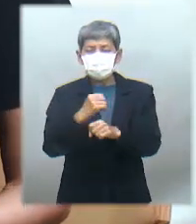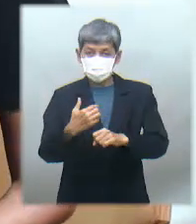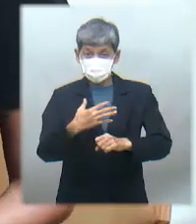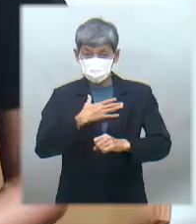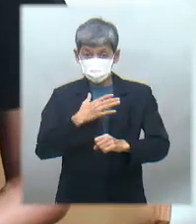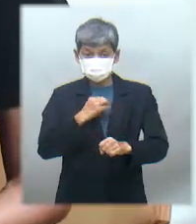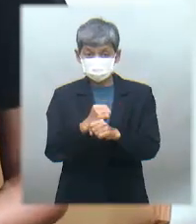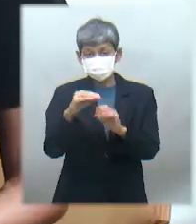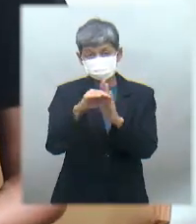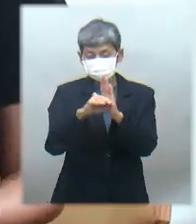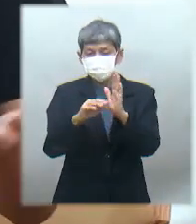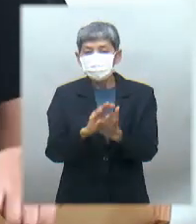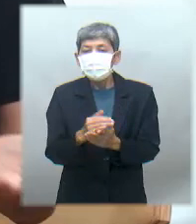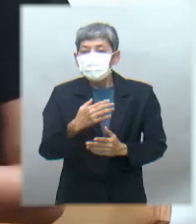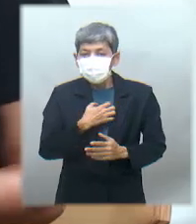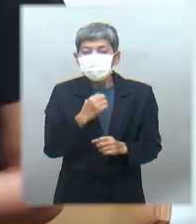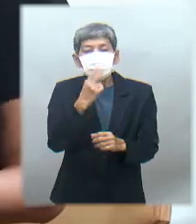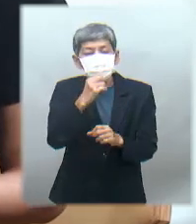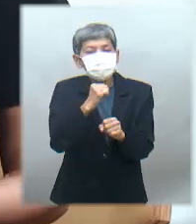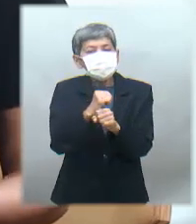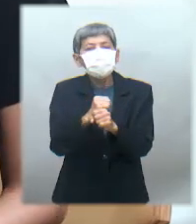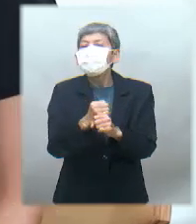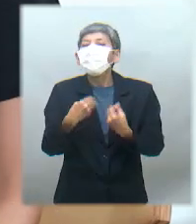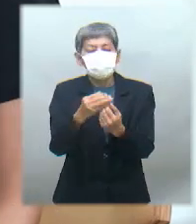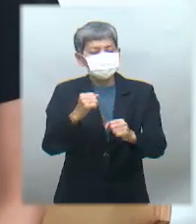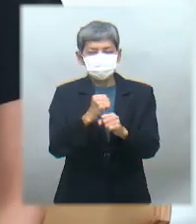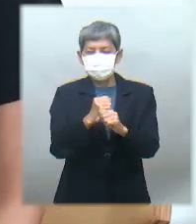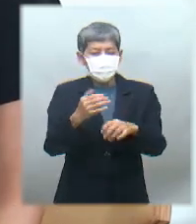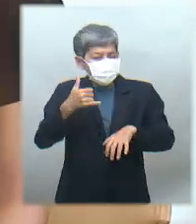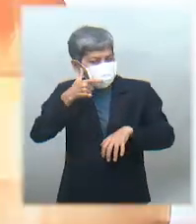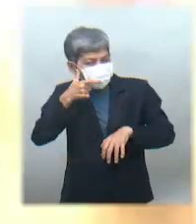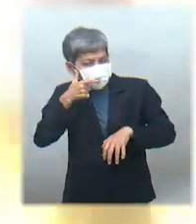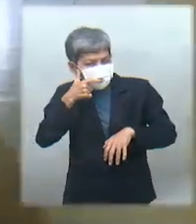วเราจะได้ Productivityแต่ว่าอัี้เราแ็กเลยผลงานเลย